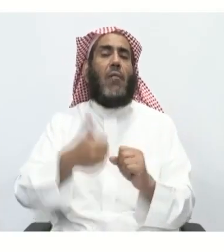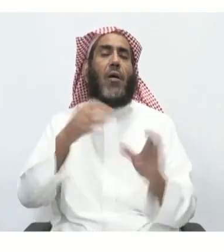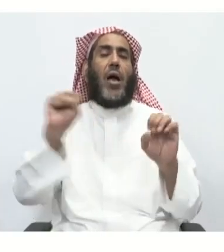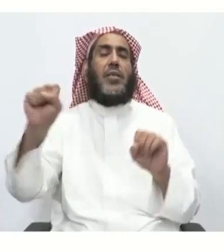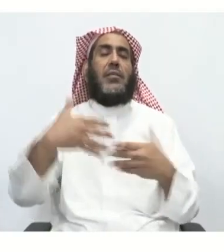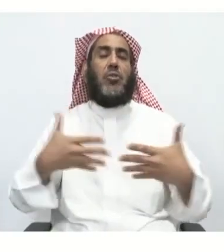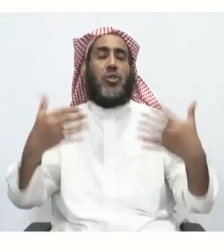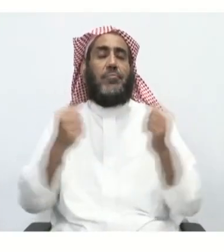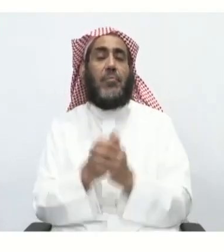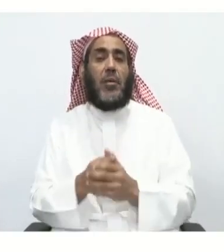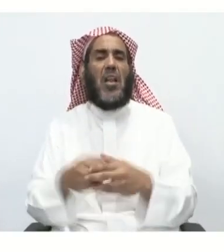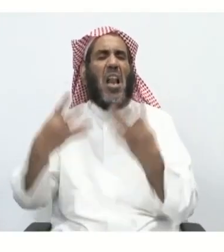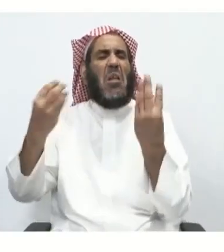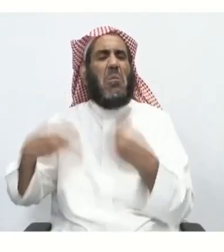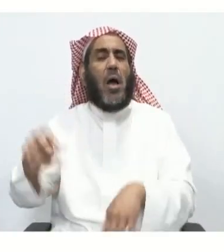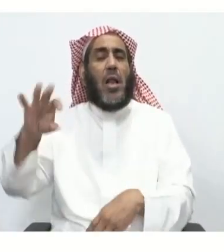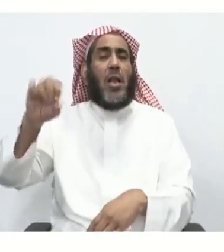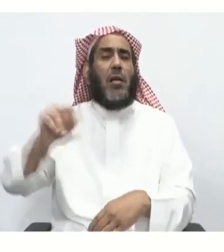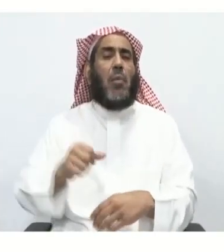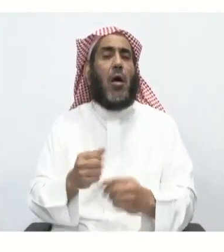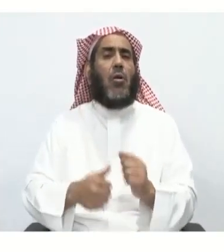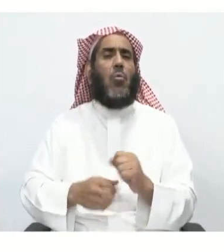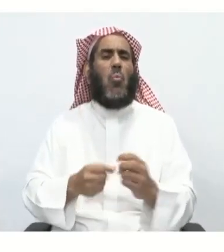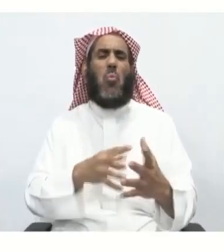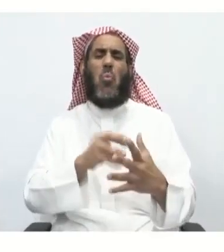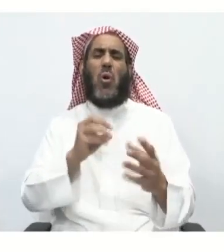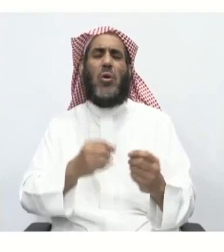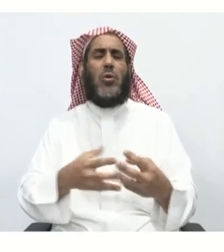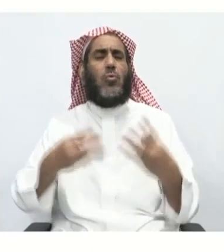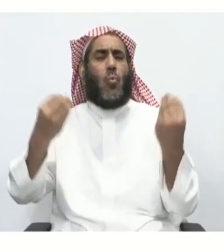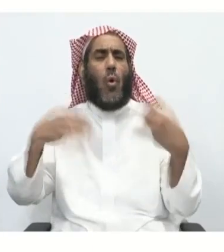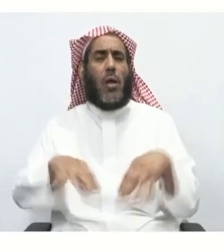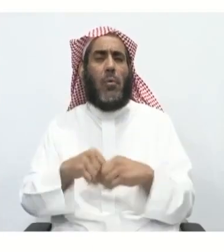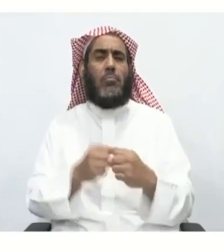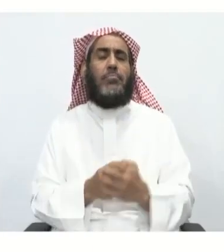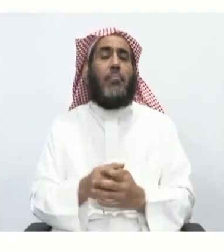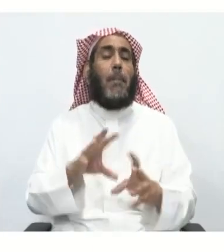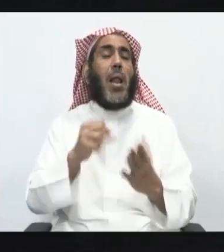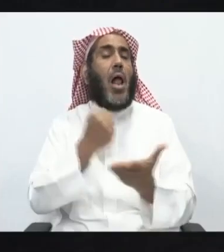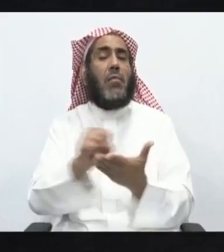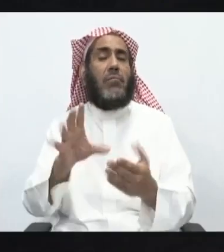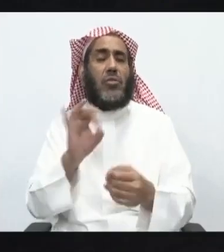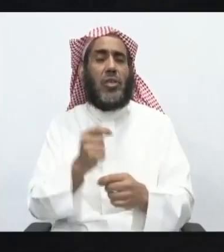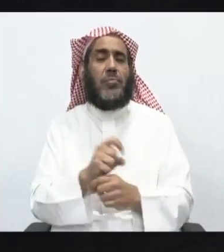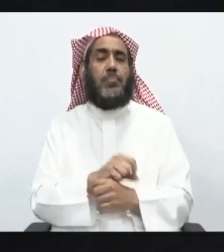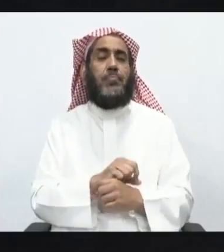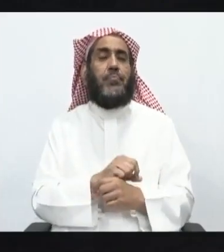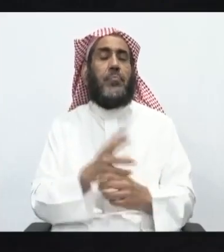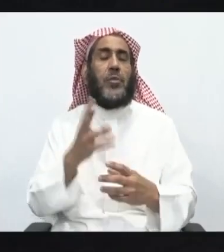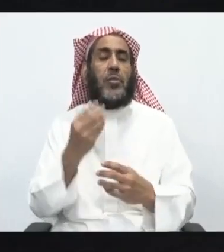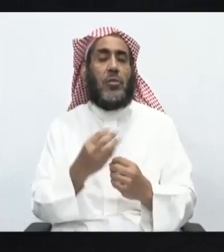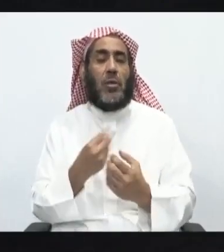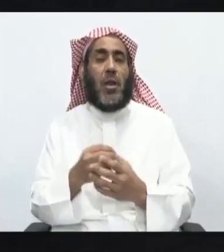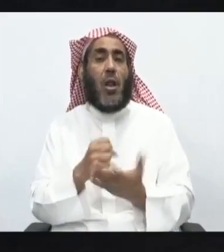بالشعر للاهمال نتائج وخيمه للاهمال نتائج وخيمه ما الحذف هنا جميل